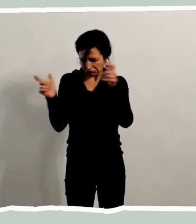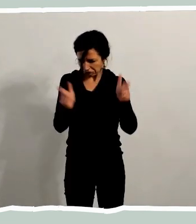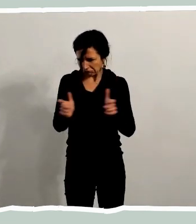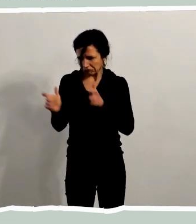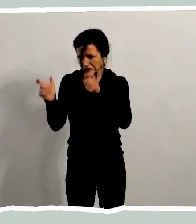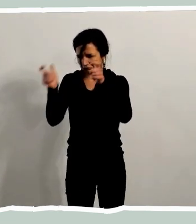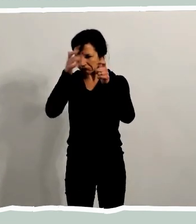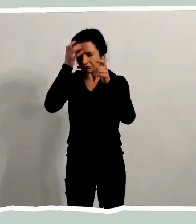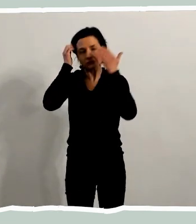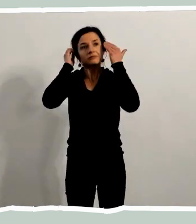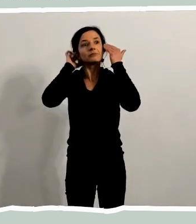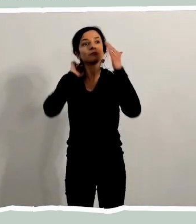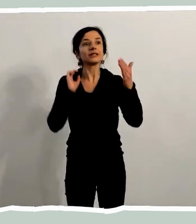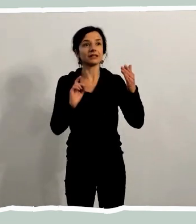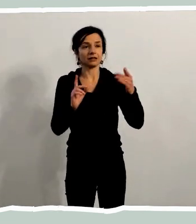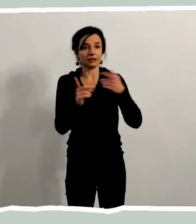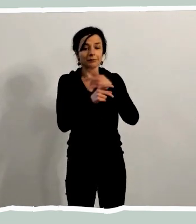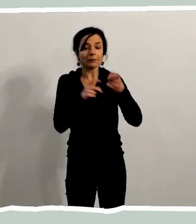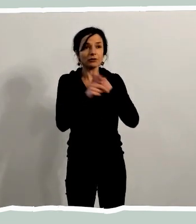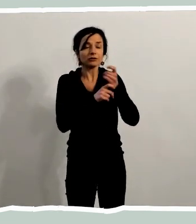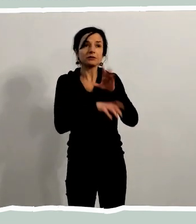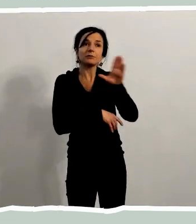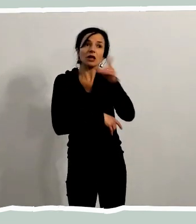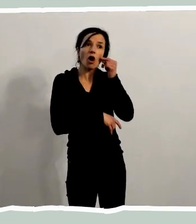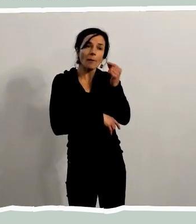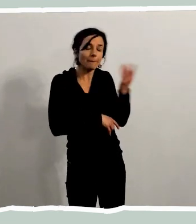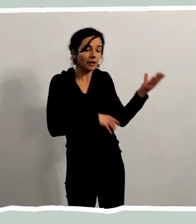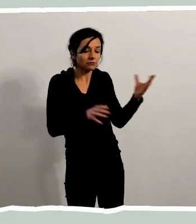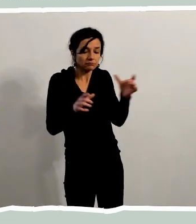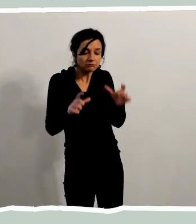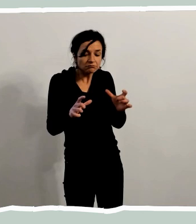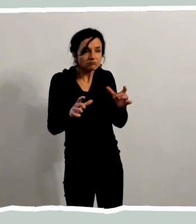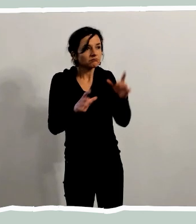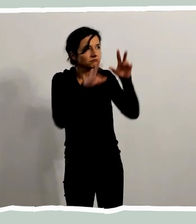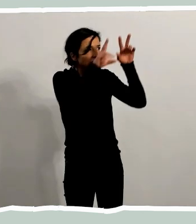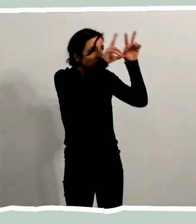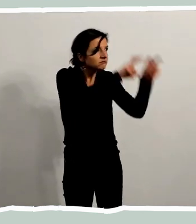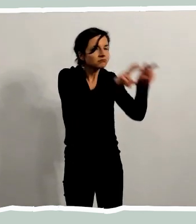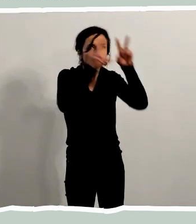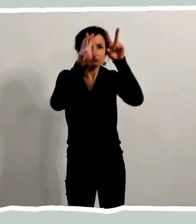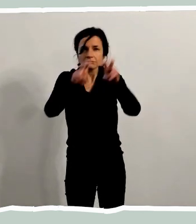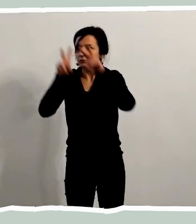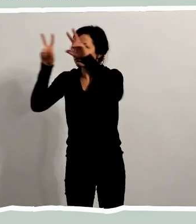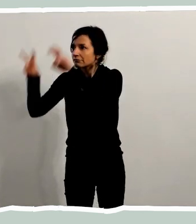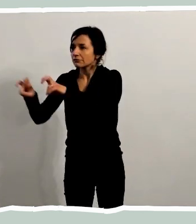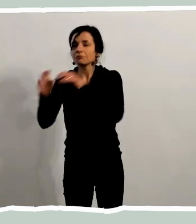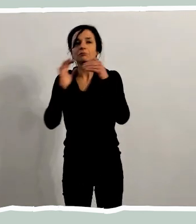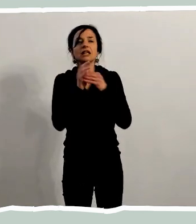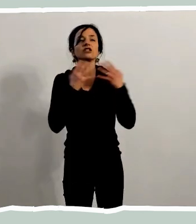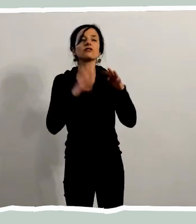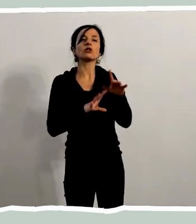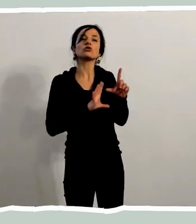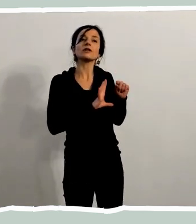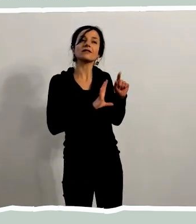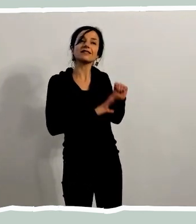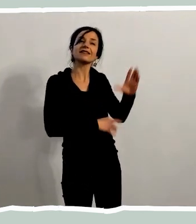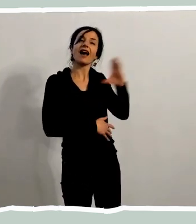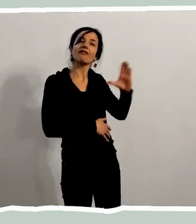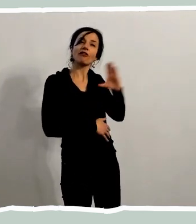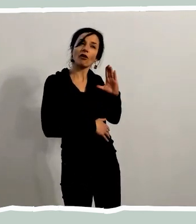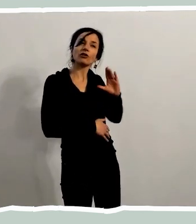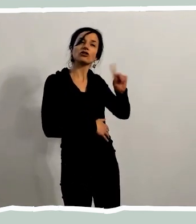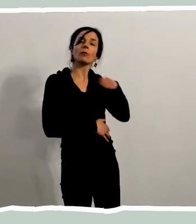mesurait la concentration de spermatozoïdes dans ces différents territoires, dans les années 1970, la quantité